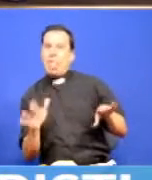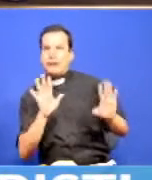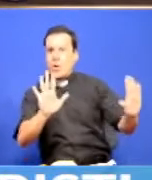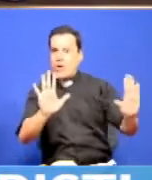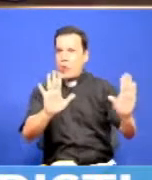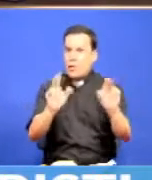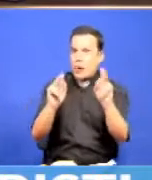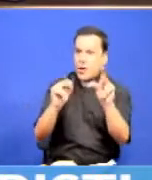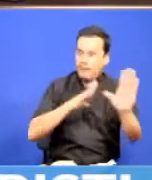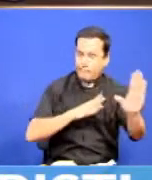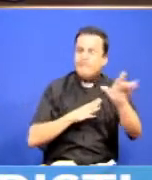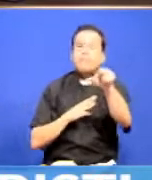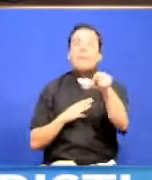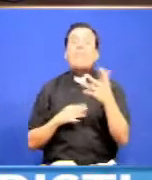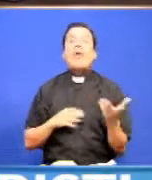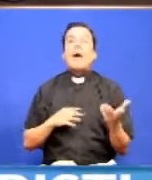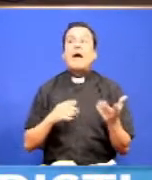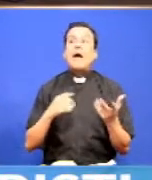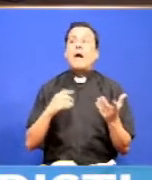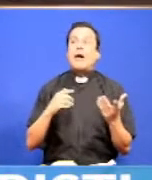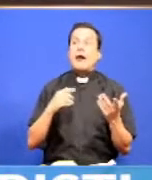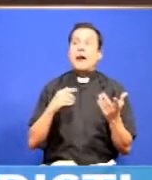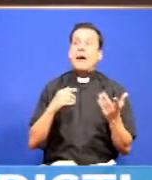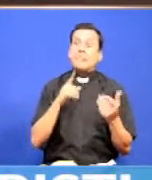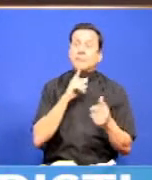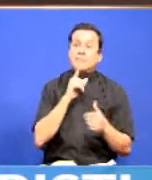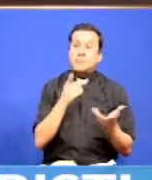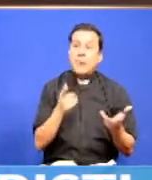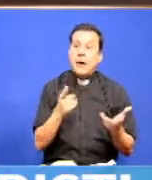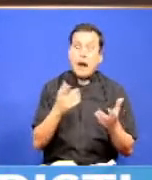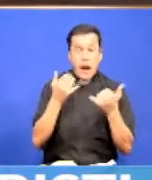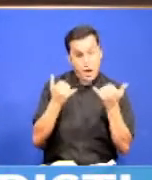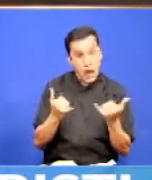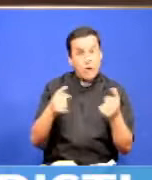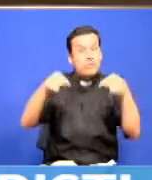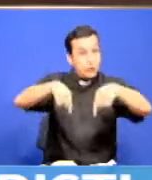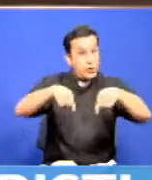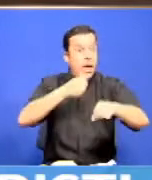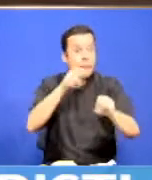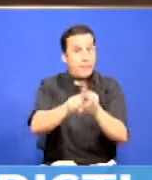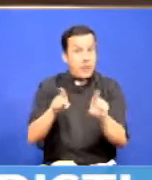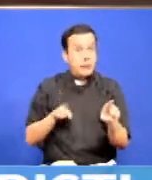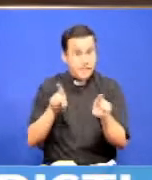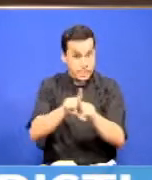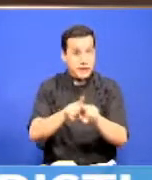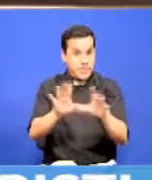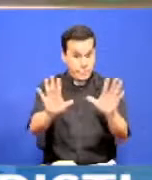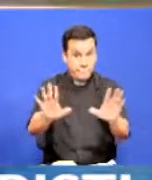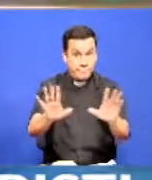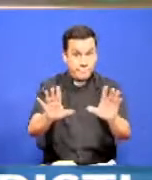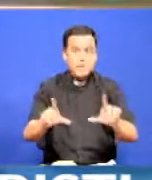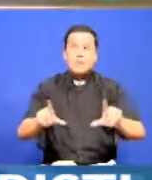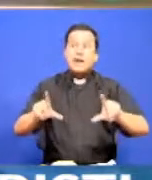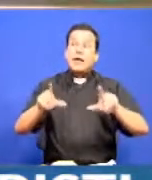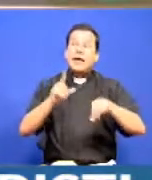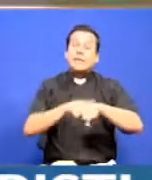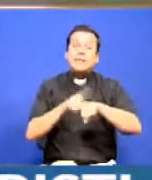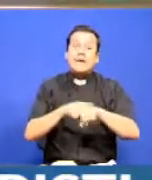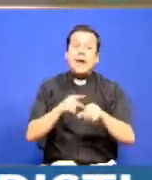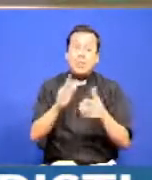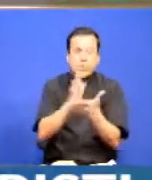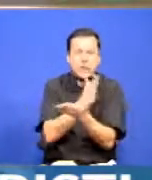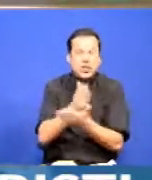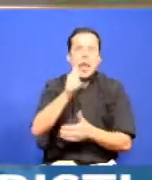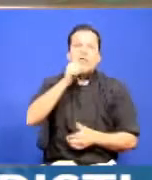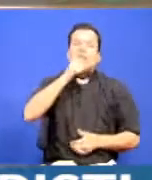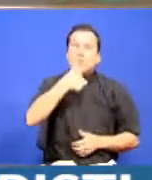Mutu ya ceremony anasema umepita vizuri. So leo ndugu yangu, tukisherekea mwili na damu ya Kristo,